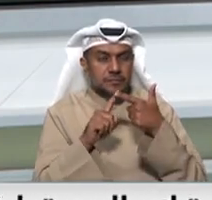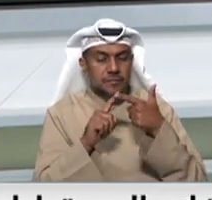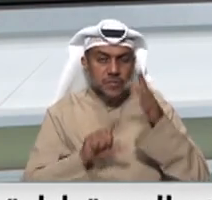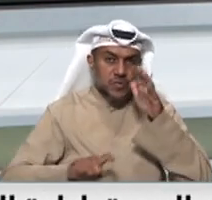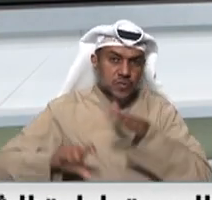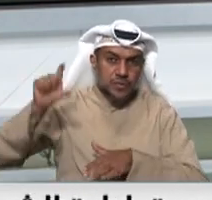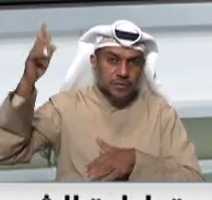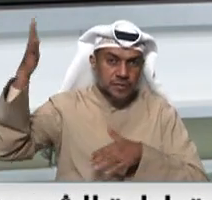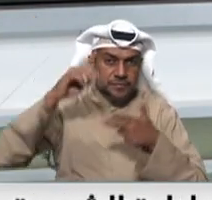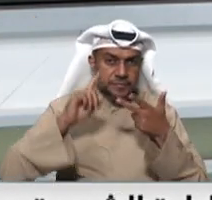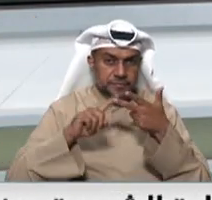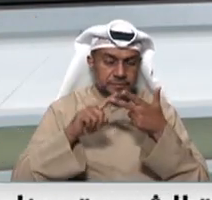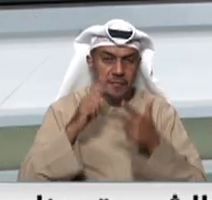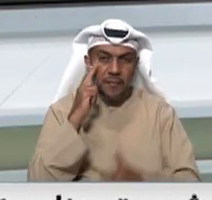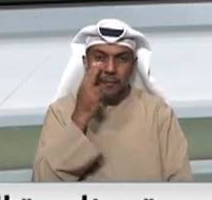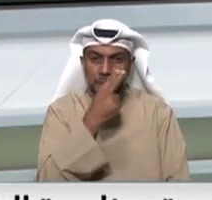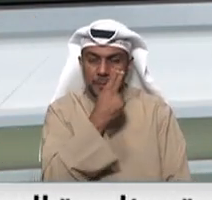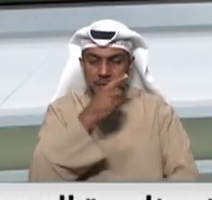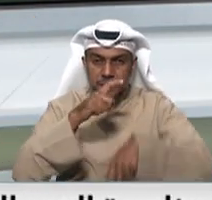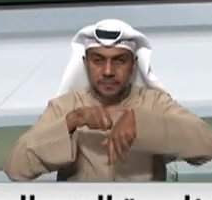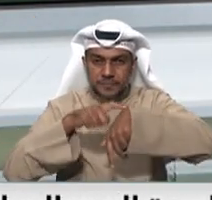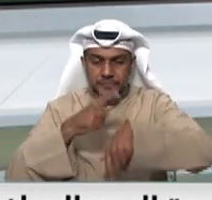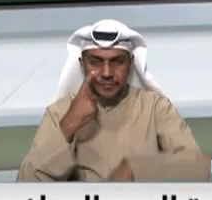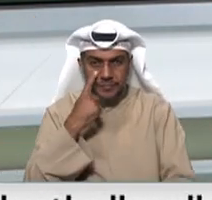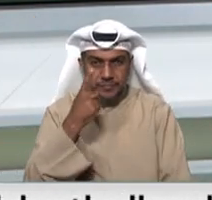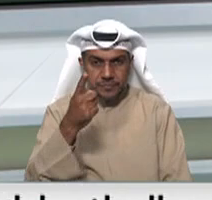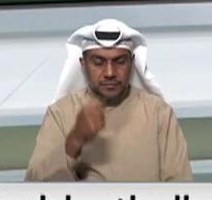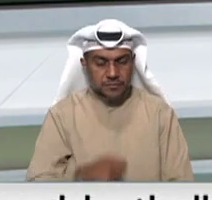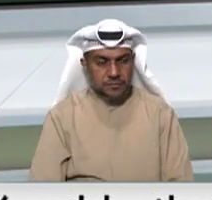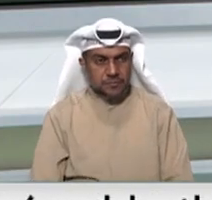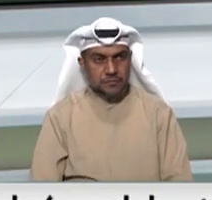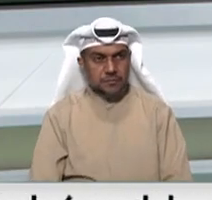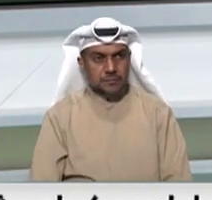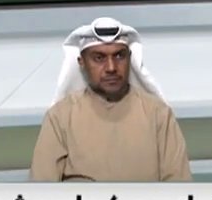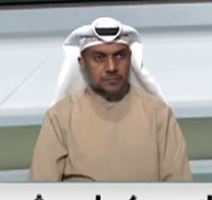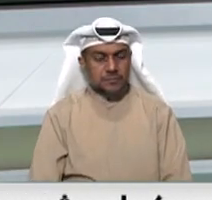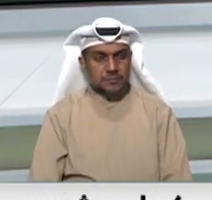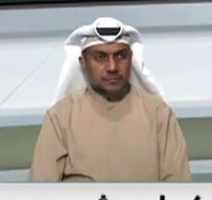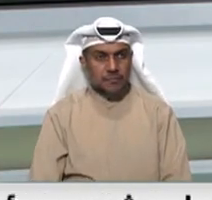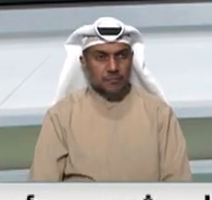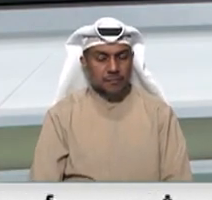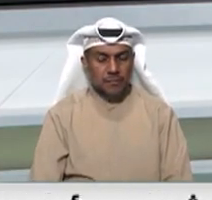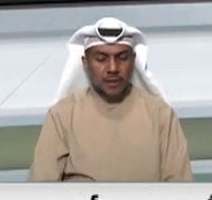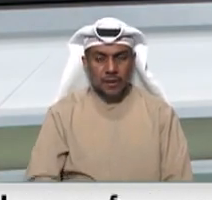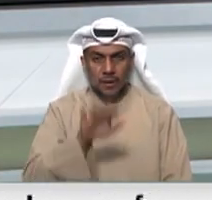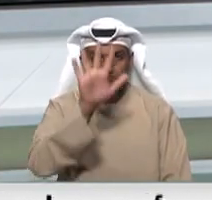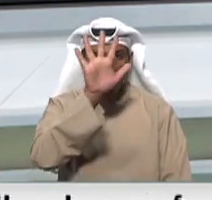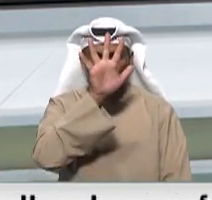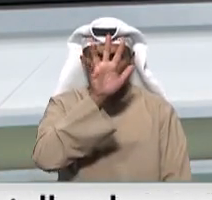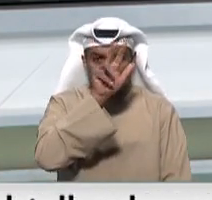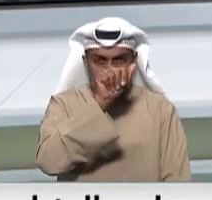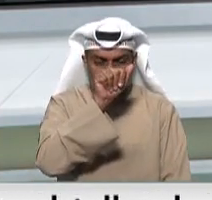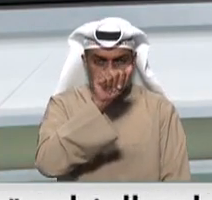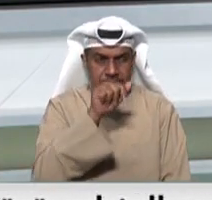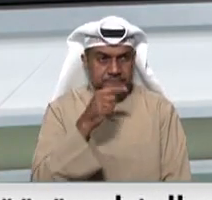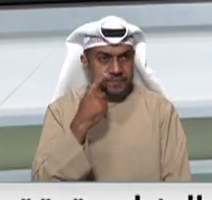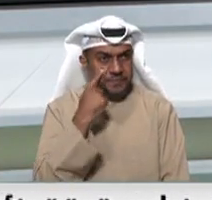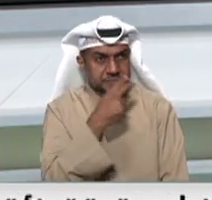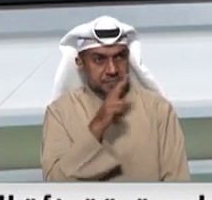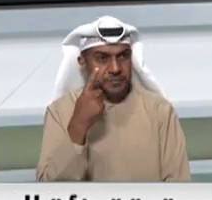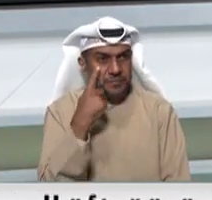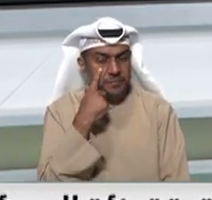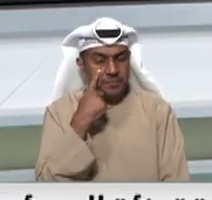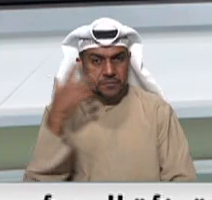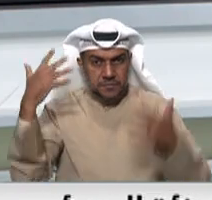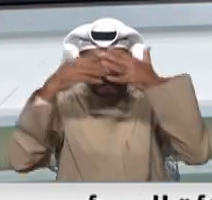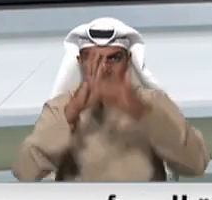الساعة 6:26، الغروب الساعة 4:49. أما الطقس المتوقع الخمسة أيام القادمة سماء